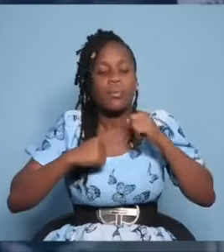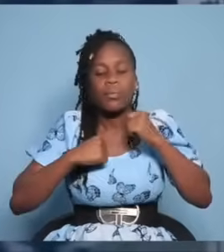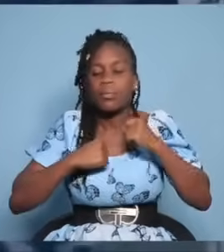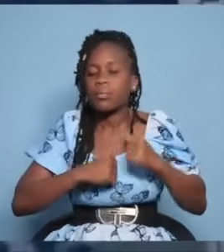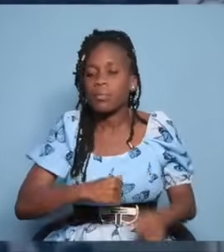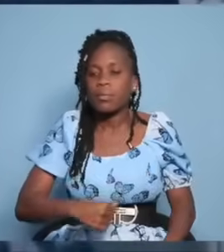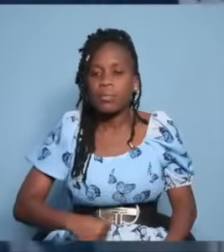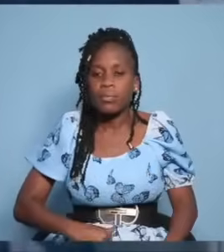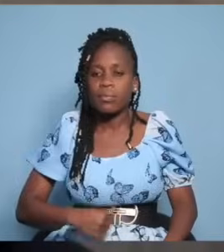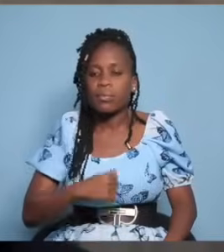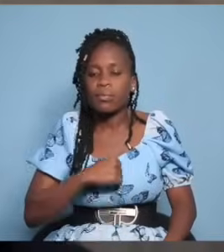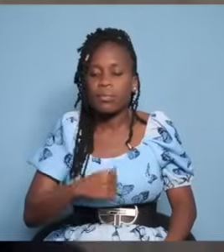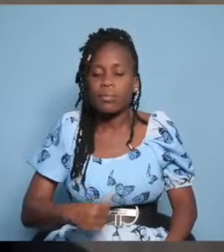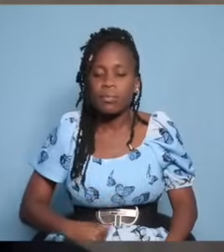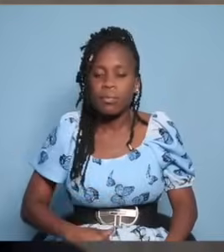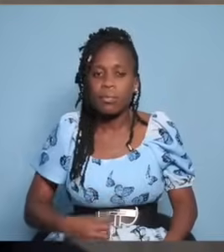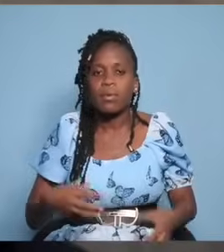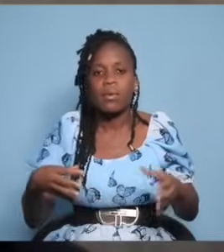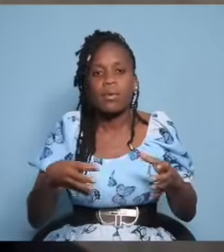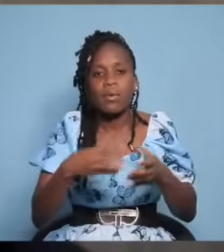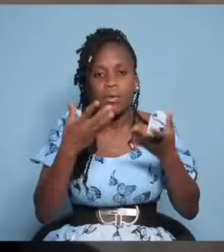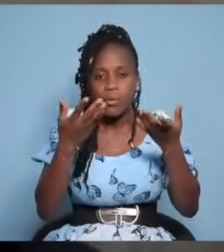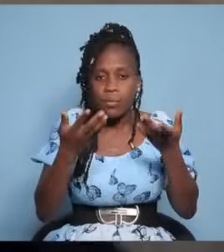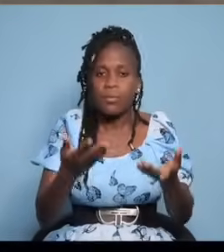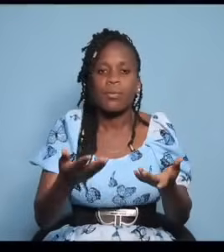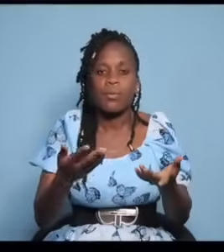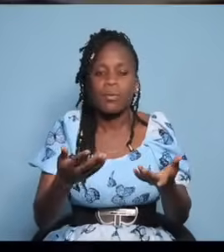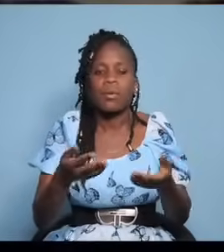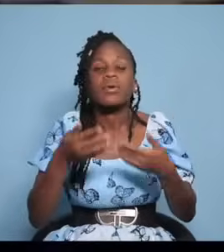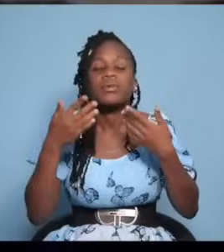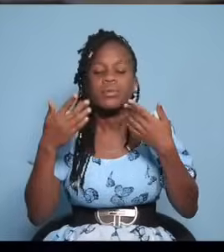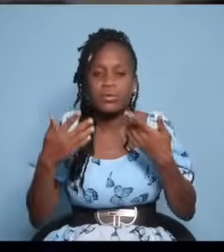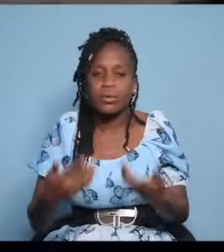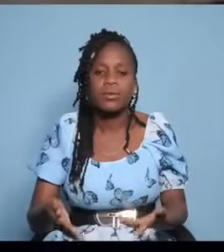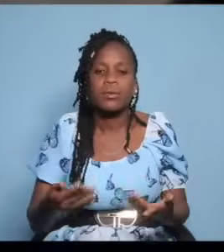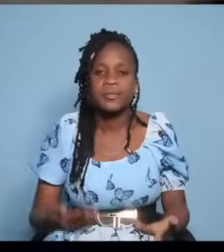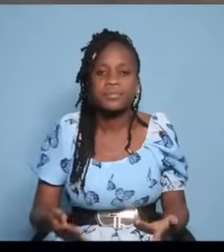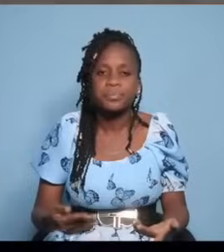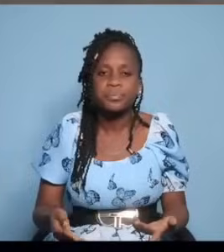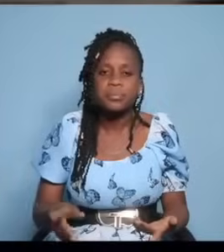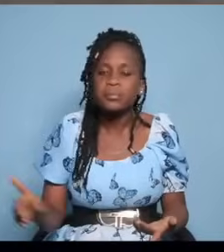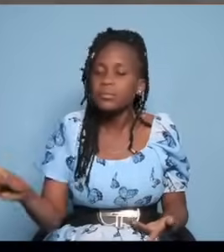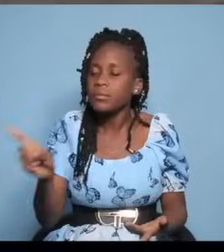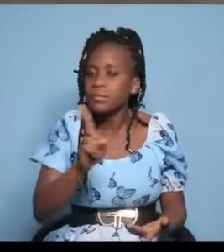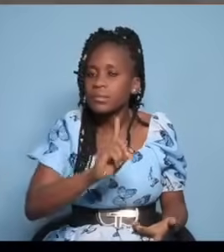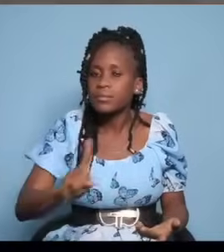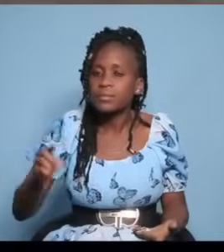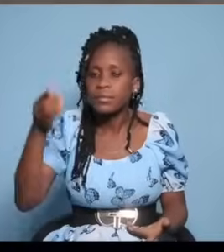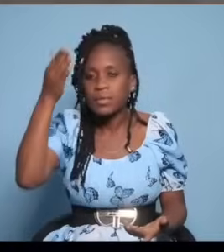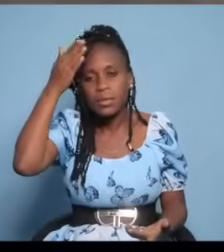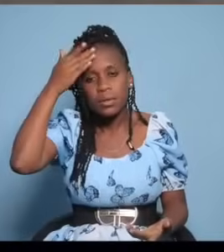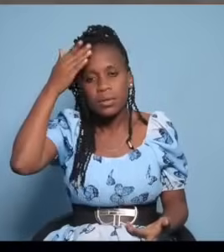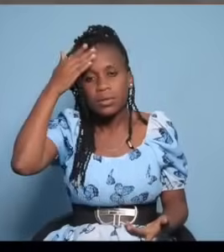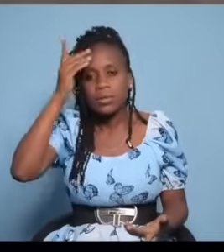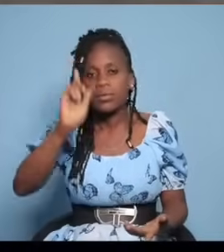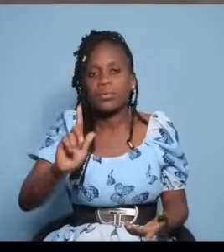kidiplomasia pale, kuna kikao fulani pale. Sasa haikujulikana sana nini kimezungumzwa